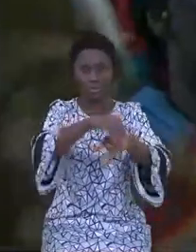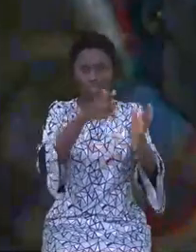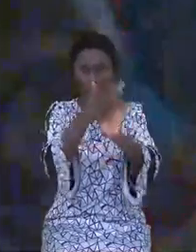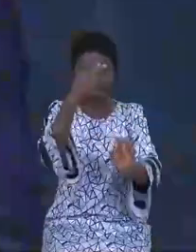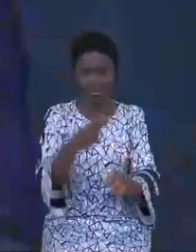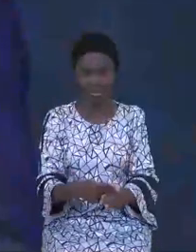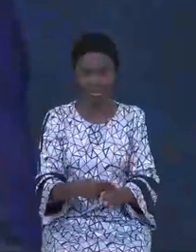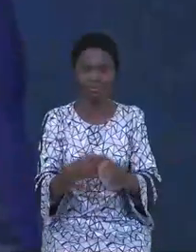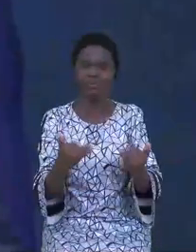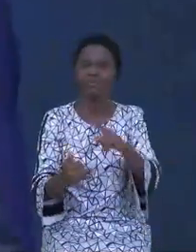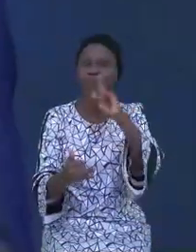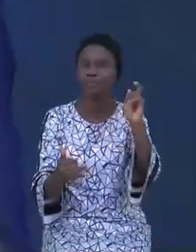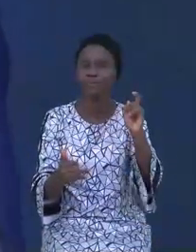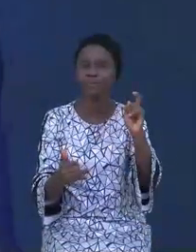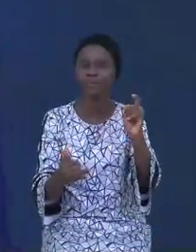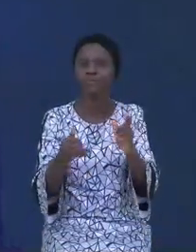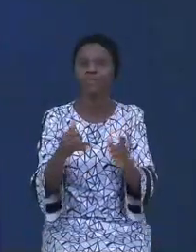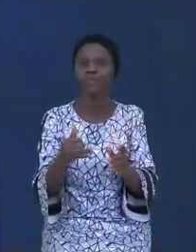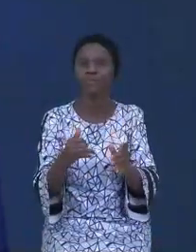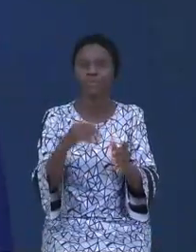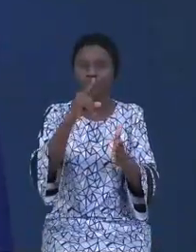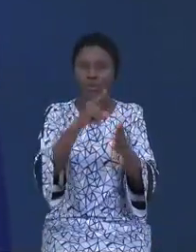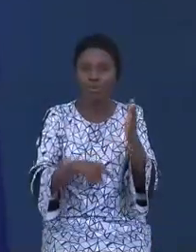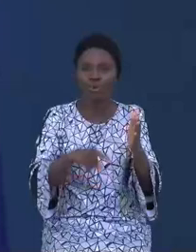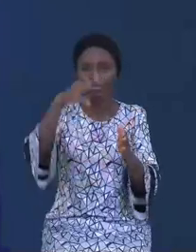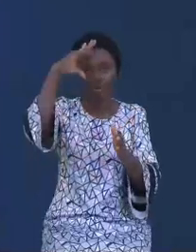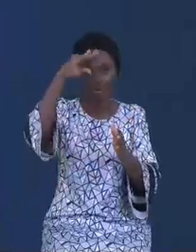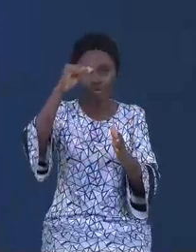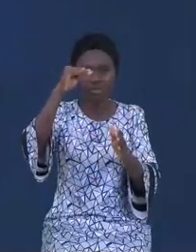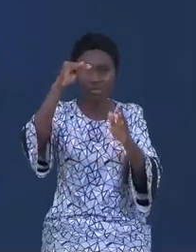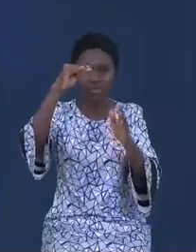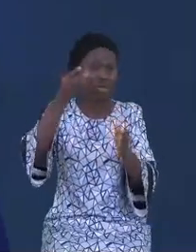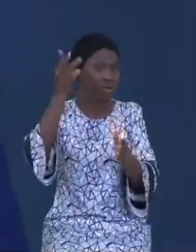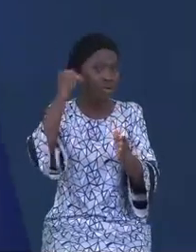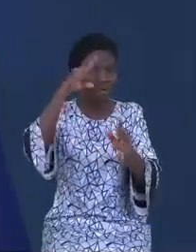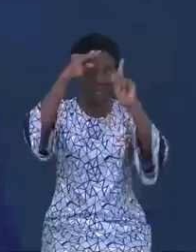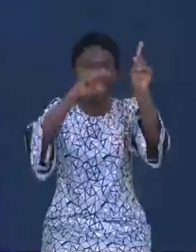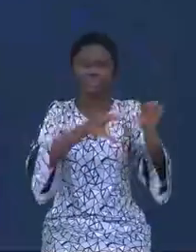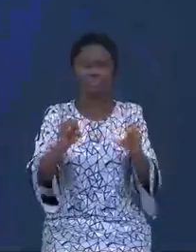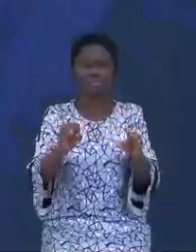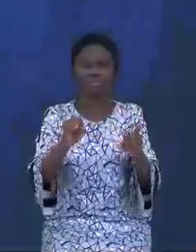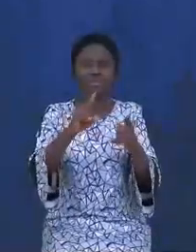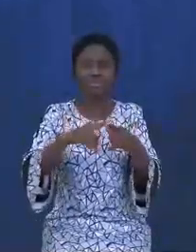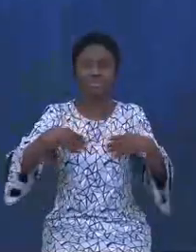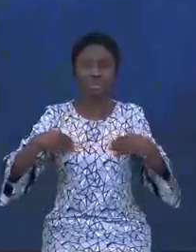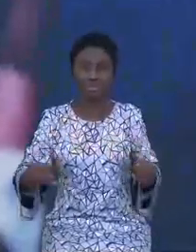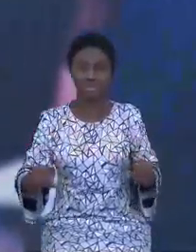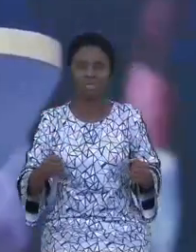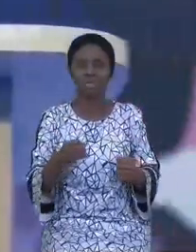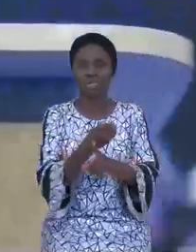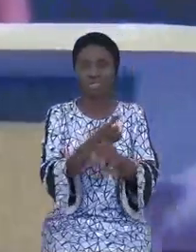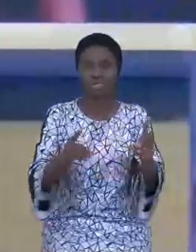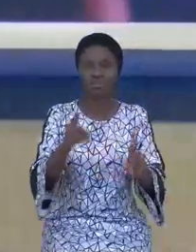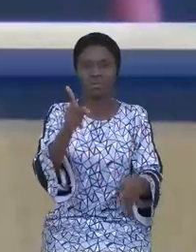Qu'est-ce qu'il fait? Et guérissant tous ceux qui étaient sous l'empire du diable, car Dieu était avec